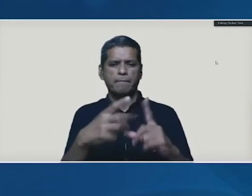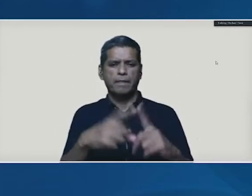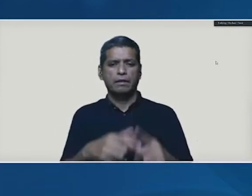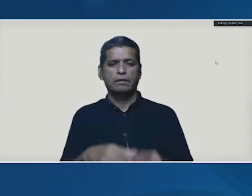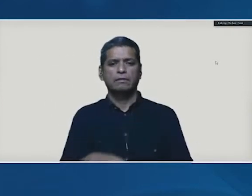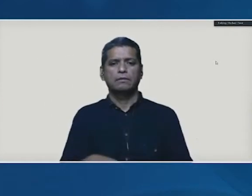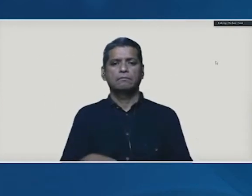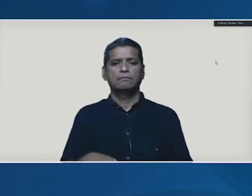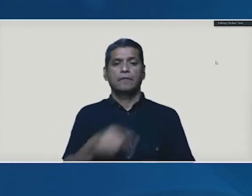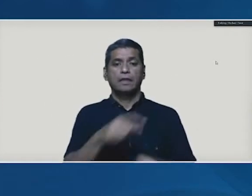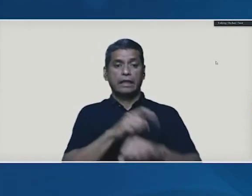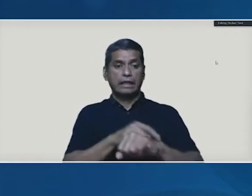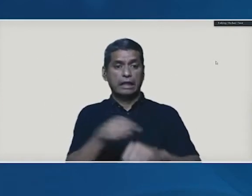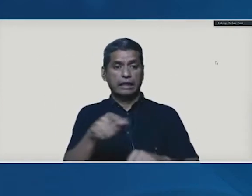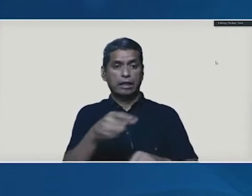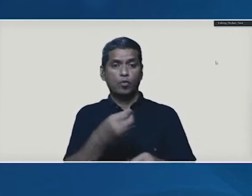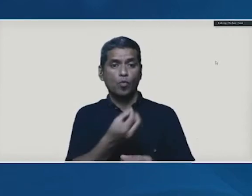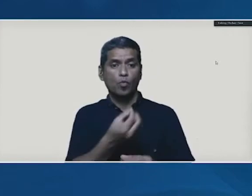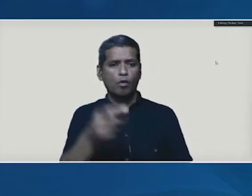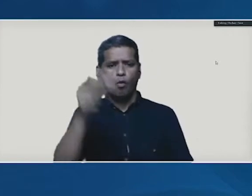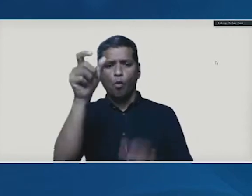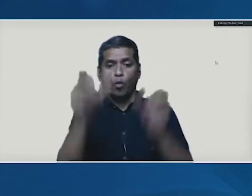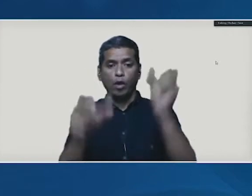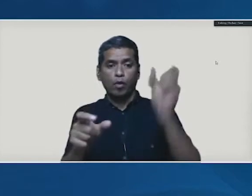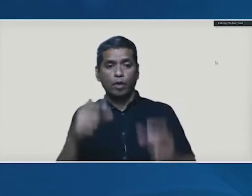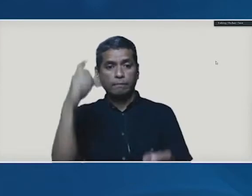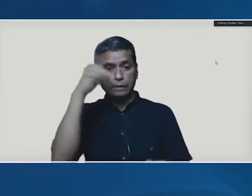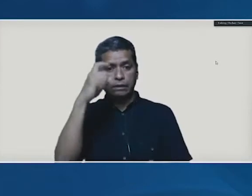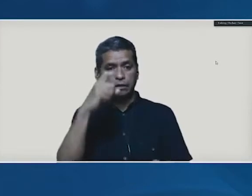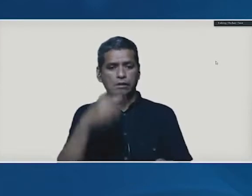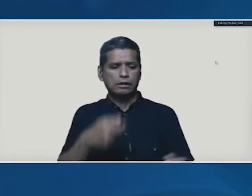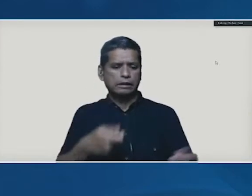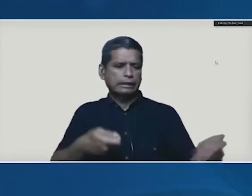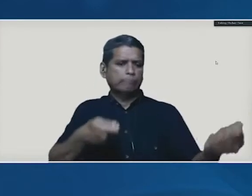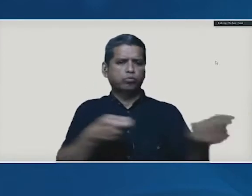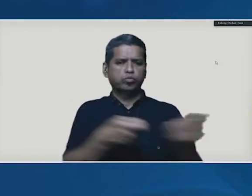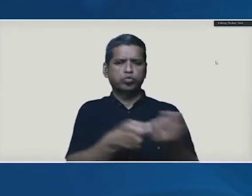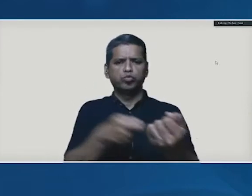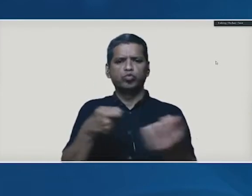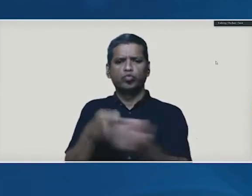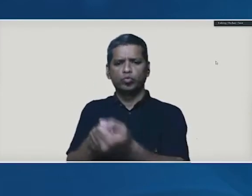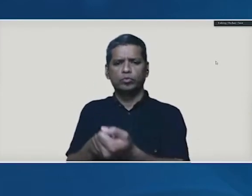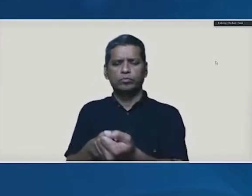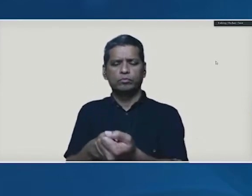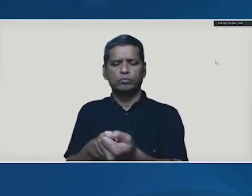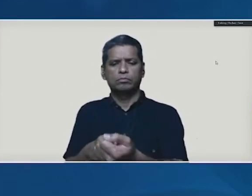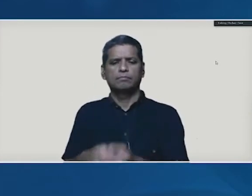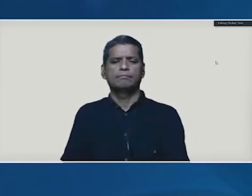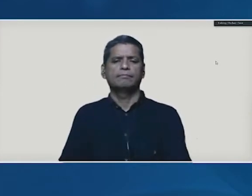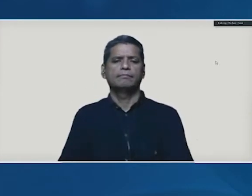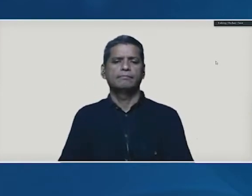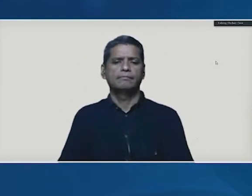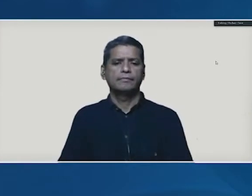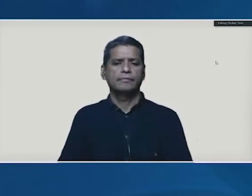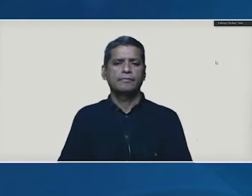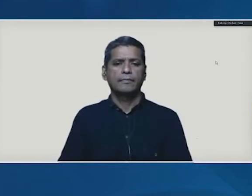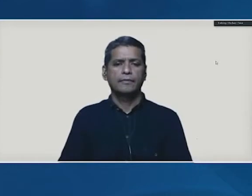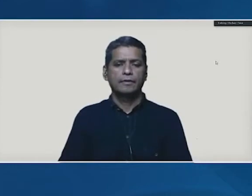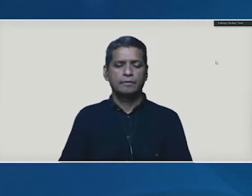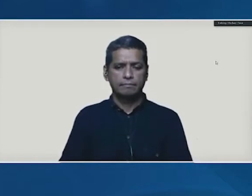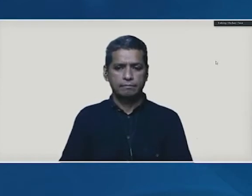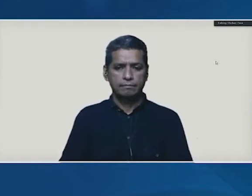Daniel dan teman-temannya pun terancam dibunuh ini dia sedang ini hal yang ketiga begini